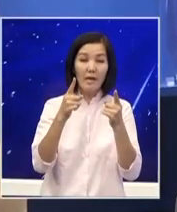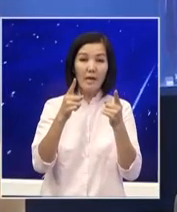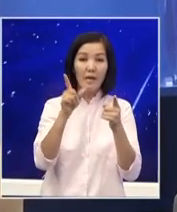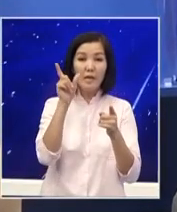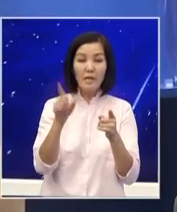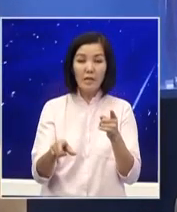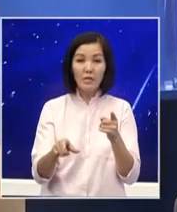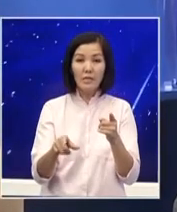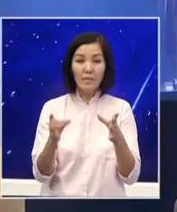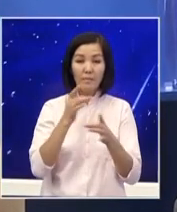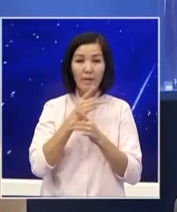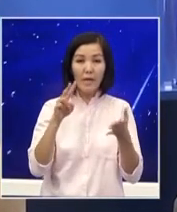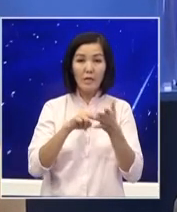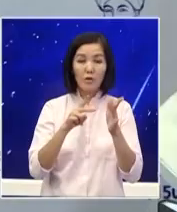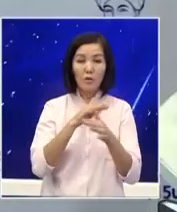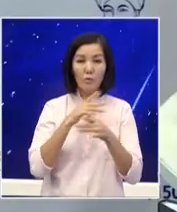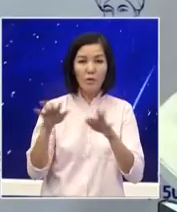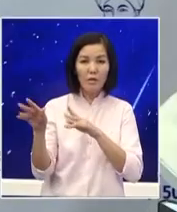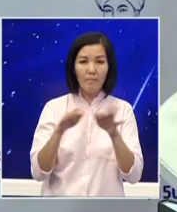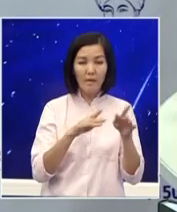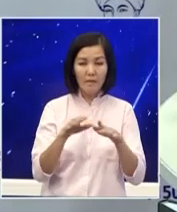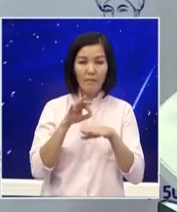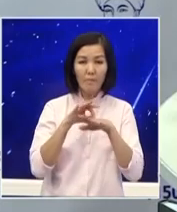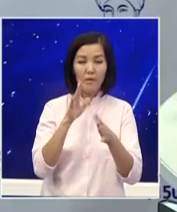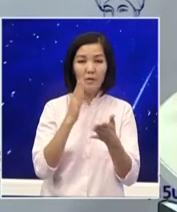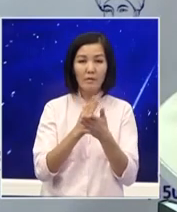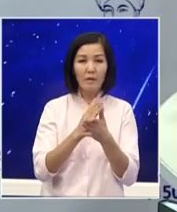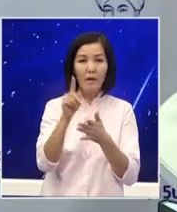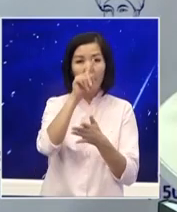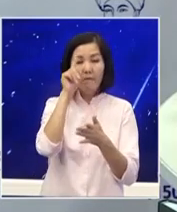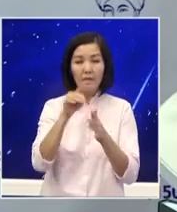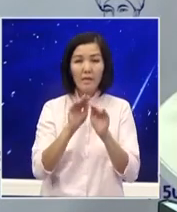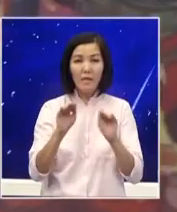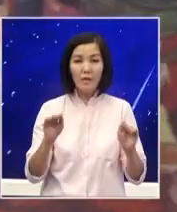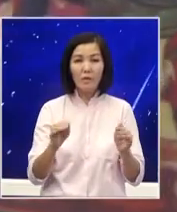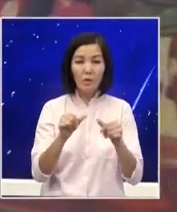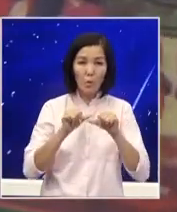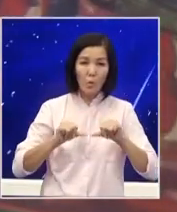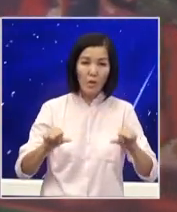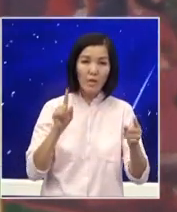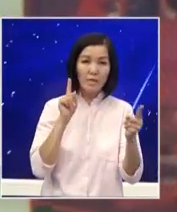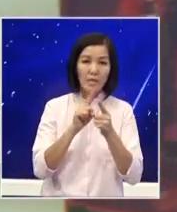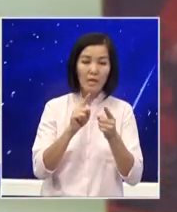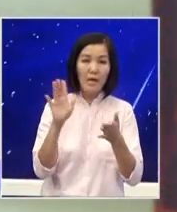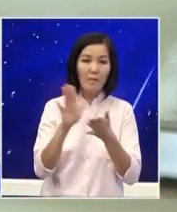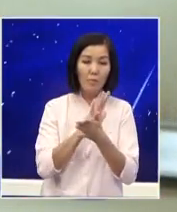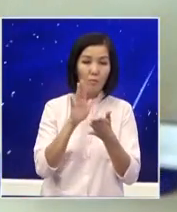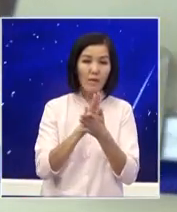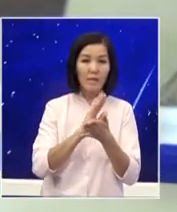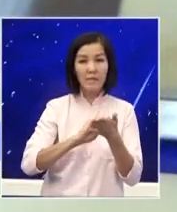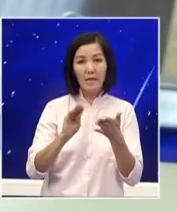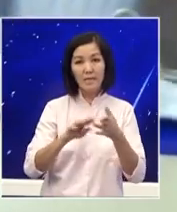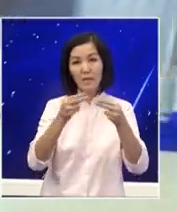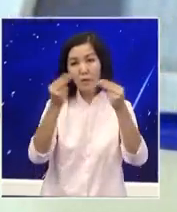празднования юбилея планируется еще множество творческих мероприятий викторины для школьников другой столы и публикации исследовательских материалов